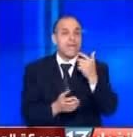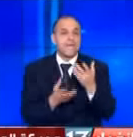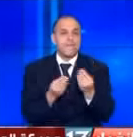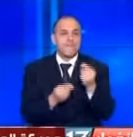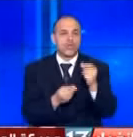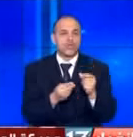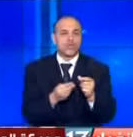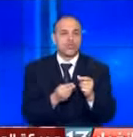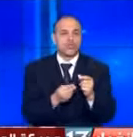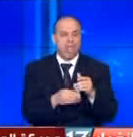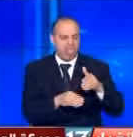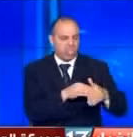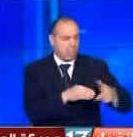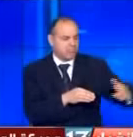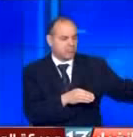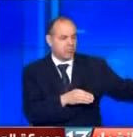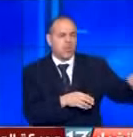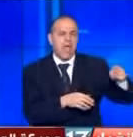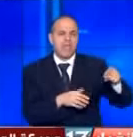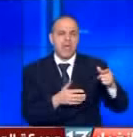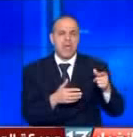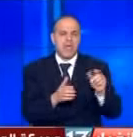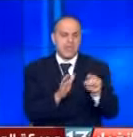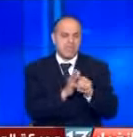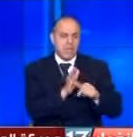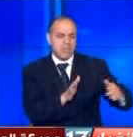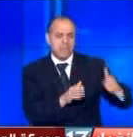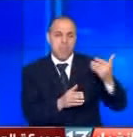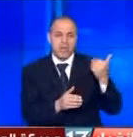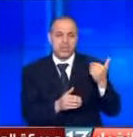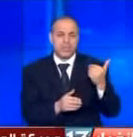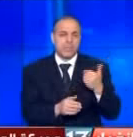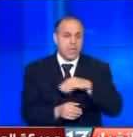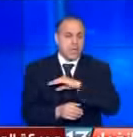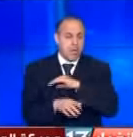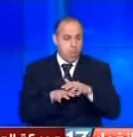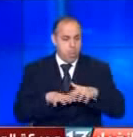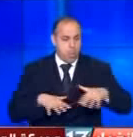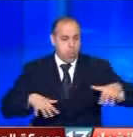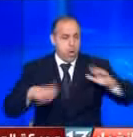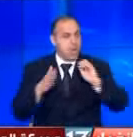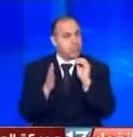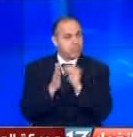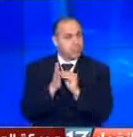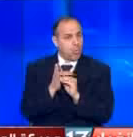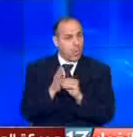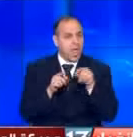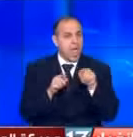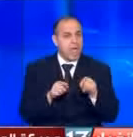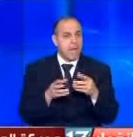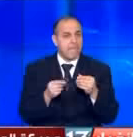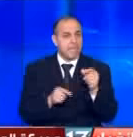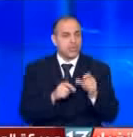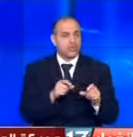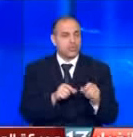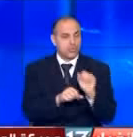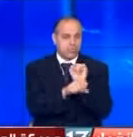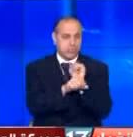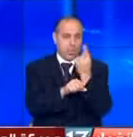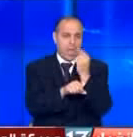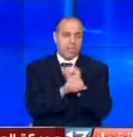الشهداء الأول. وفي قراءة للتقدم الذي تحققه القوات العراقية مدعومة من التحالف في مدينة الموصل ومناطق أخرى